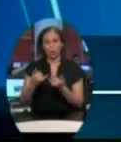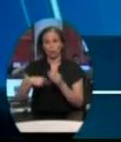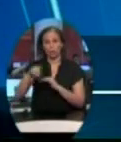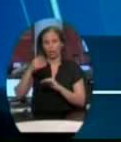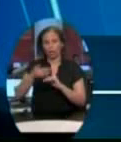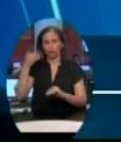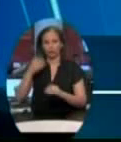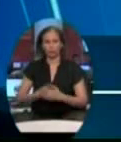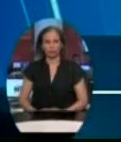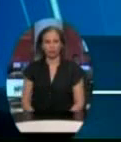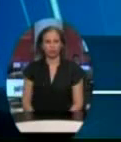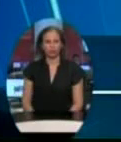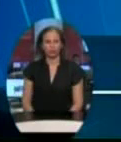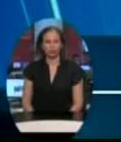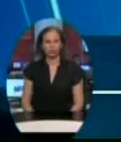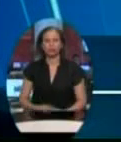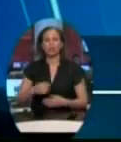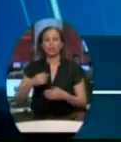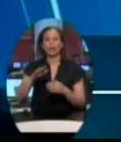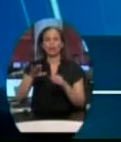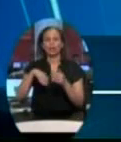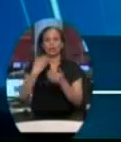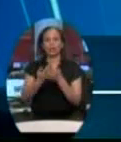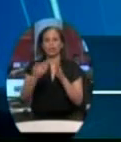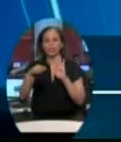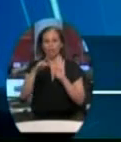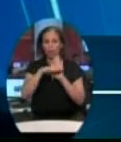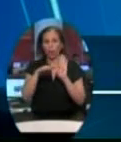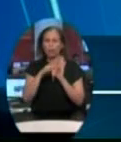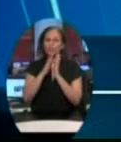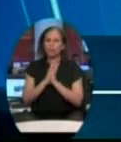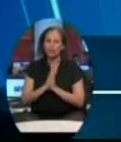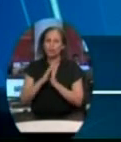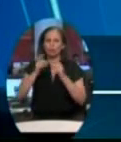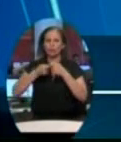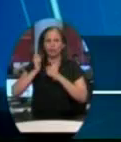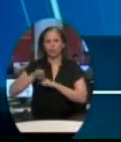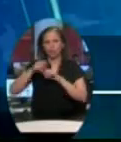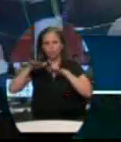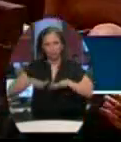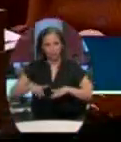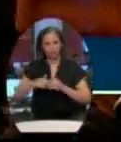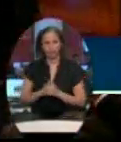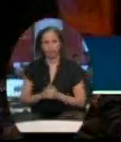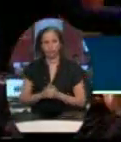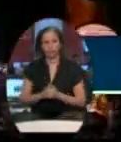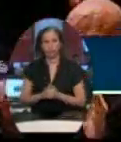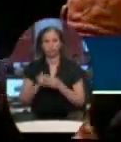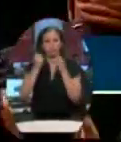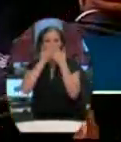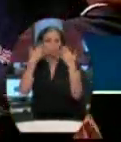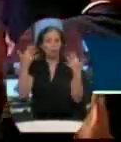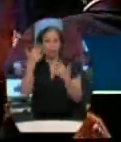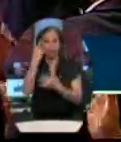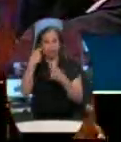66. הצעת החוק, חברי הכנסת, נא לשבת. לא מוכים. לאחר שהתברר כי שני